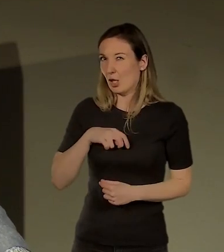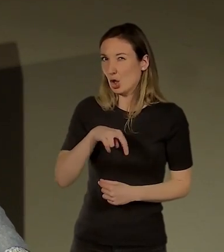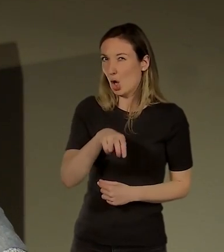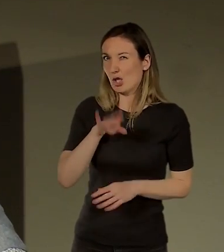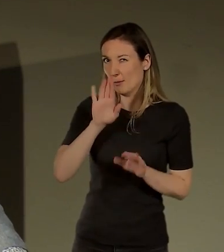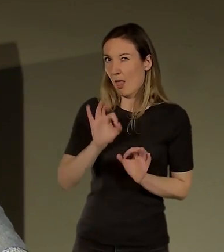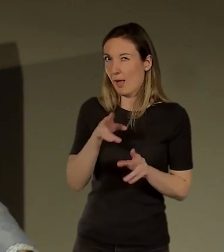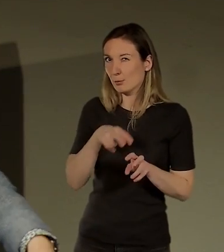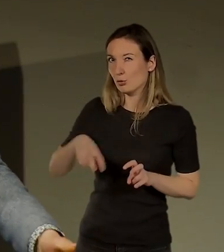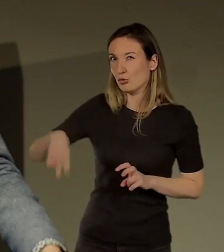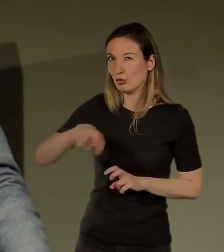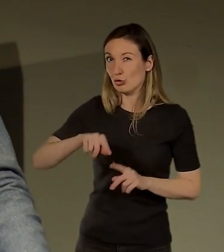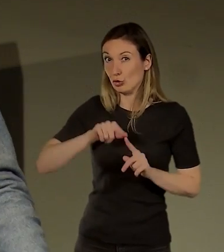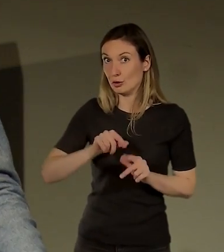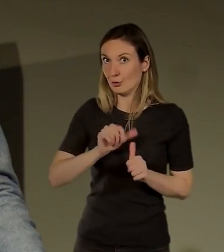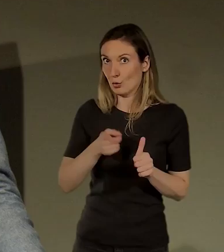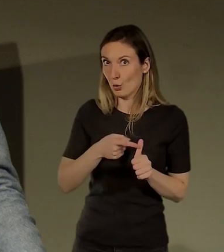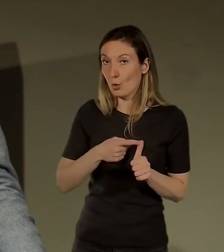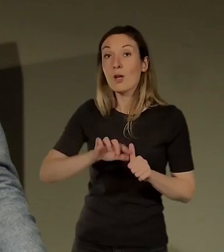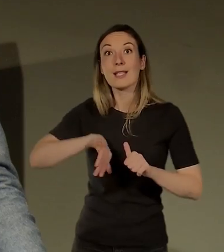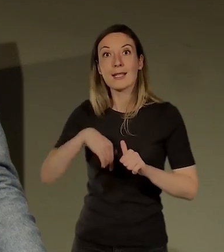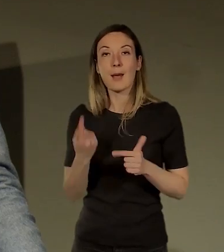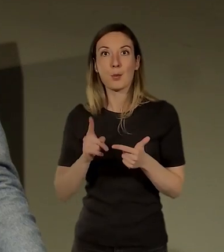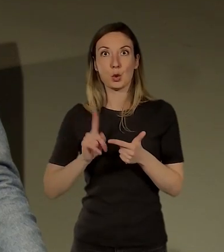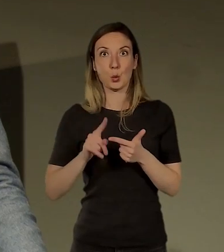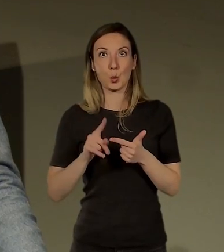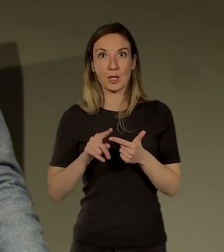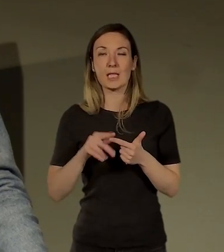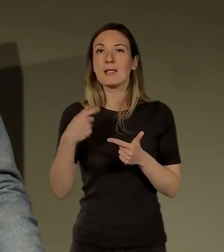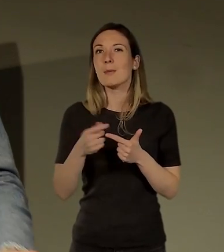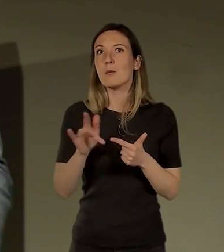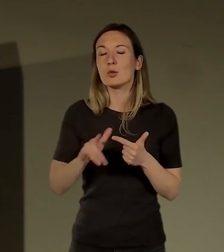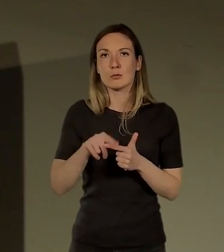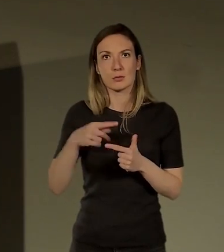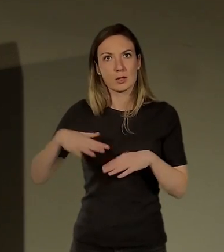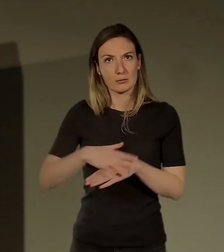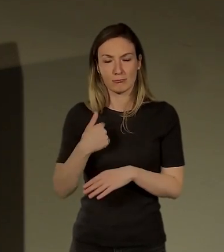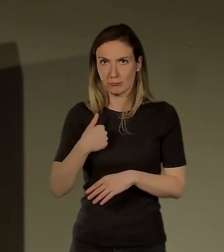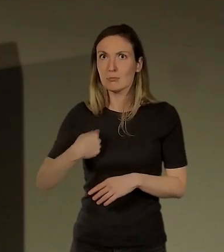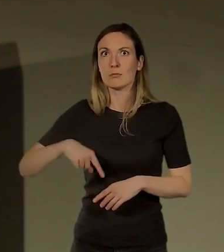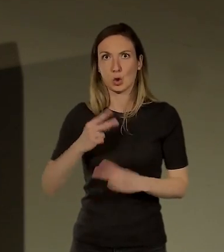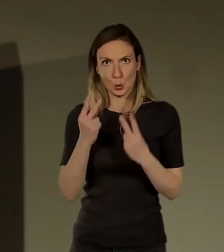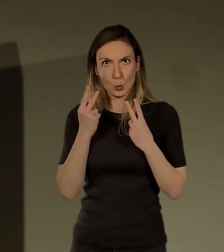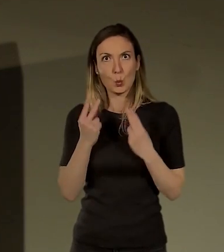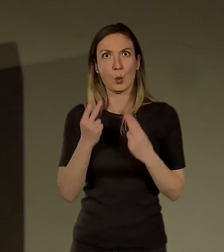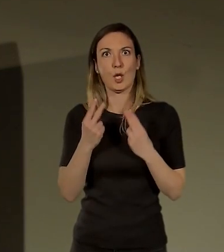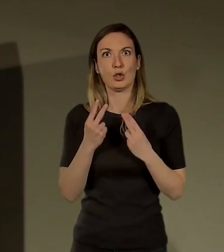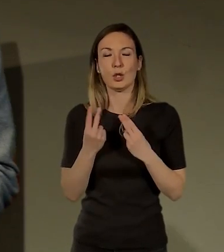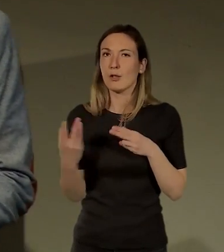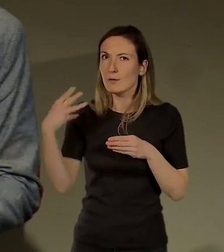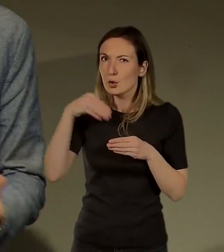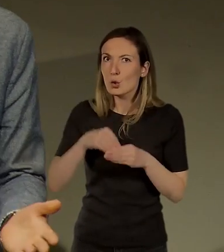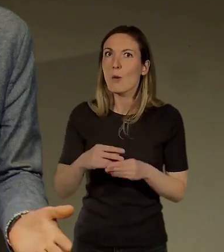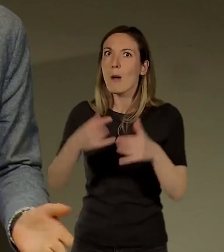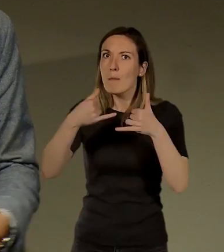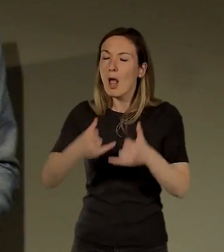je pro mnohé lidi je toto místo důležité, považují ho za nezbytnou součást fungování